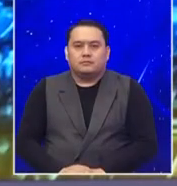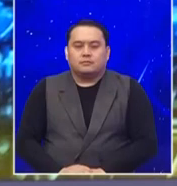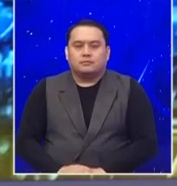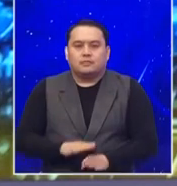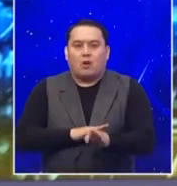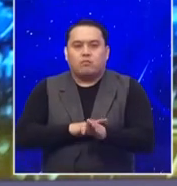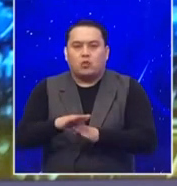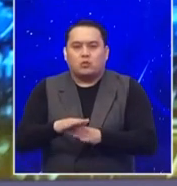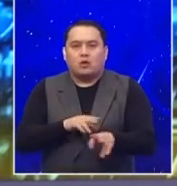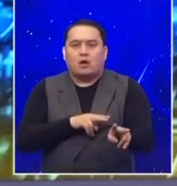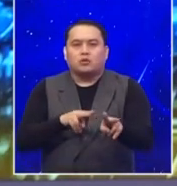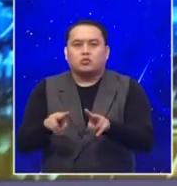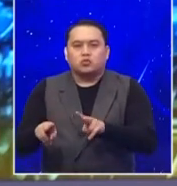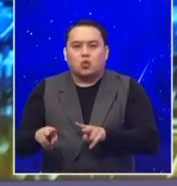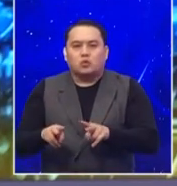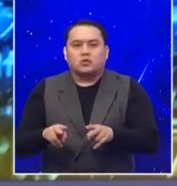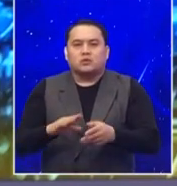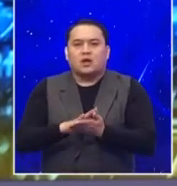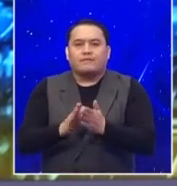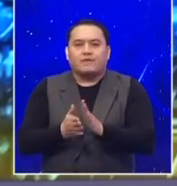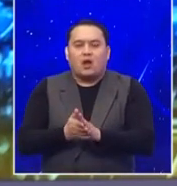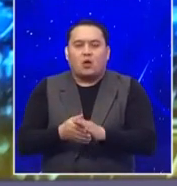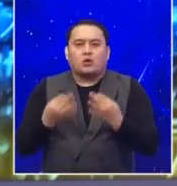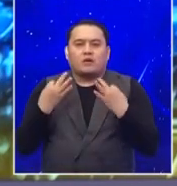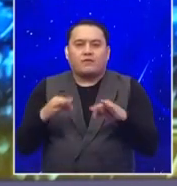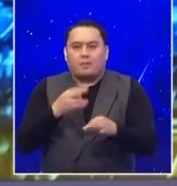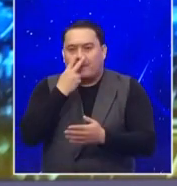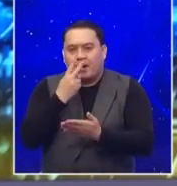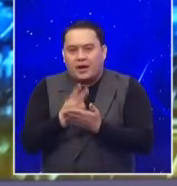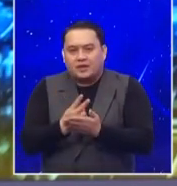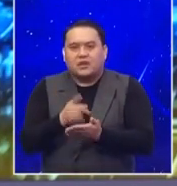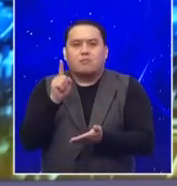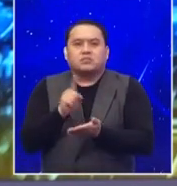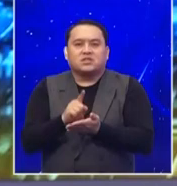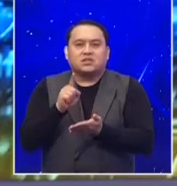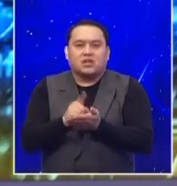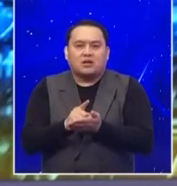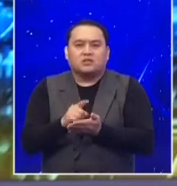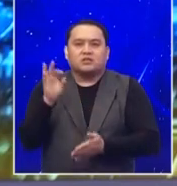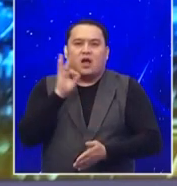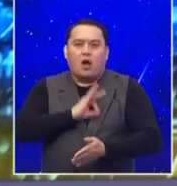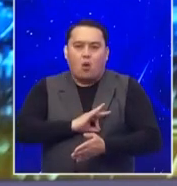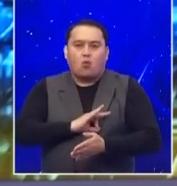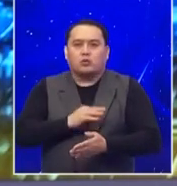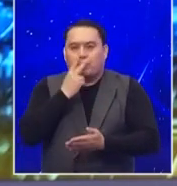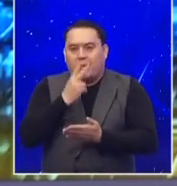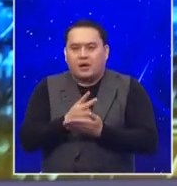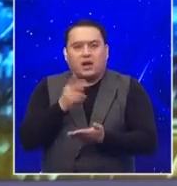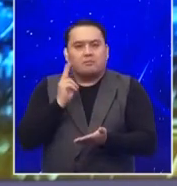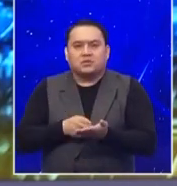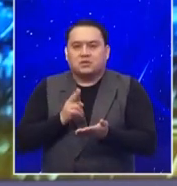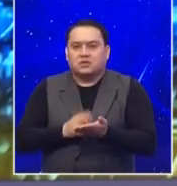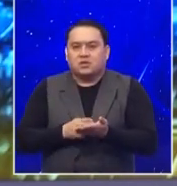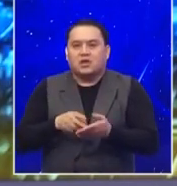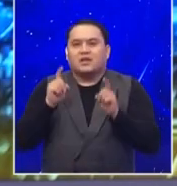Полный контроль. В силу вступила декларация об активах и обязательствах, а это означает, что теперь в обязательном порядке гражданам страны